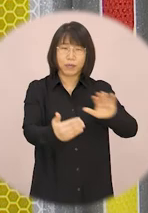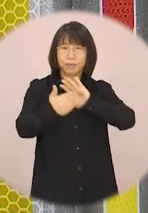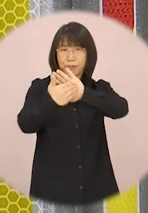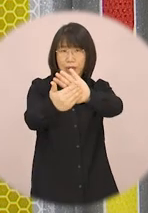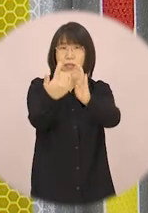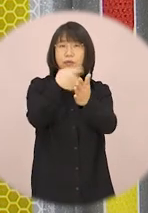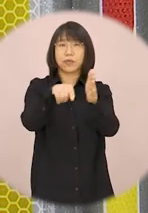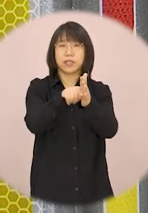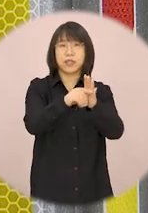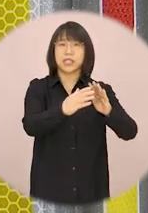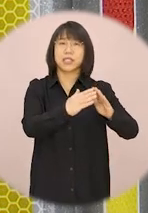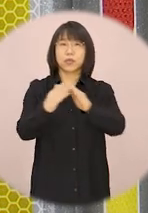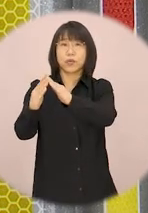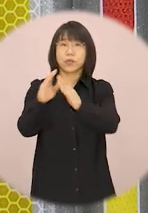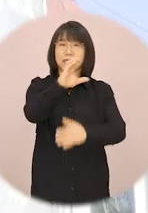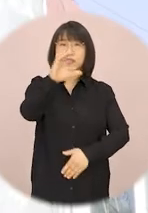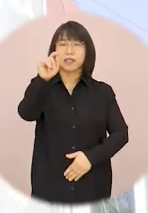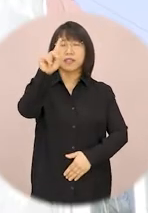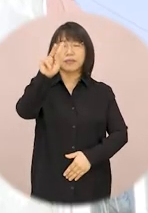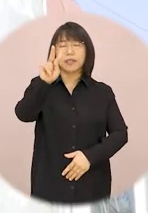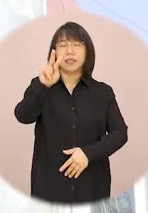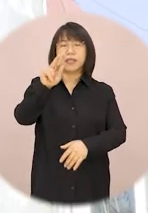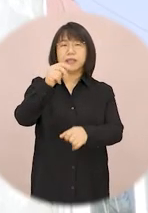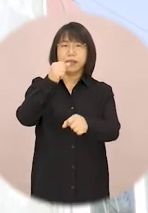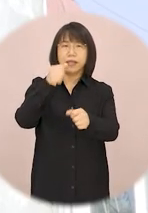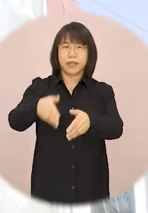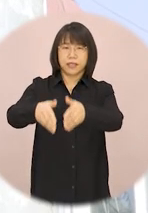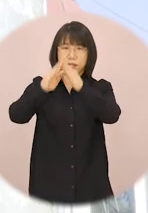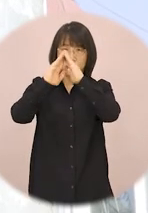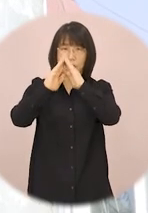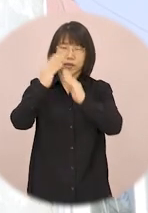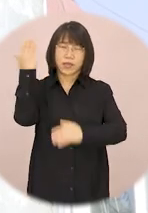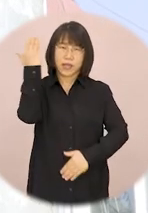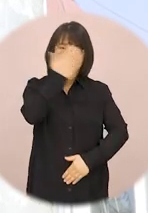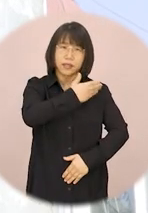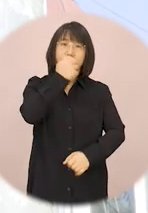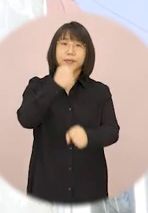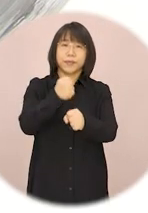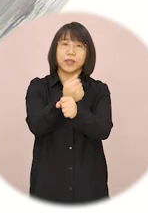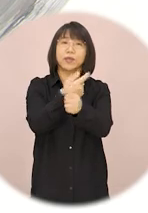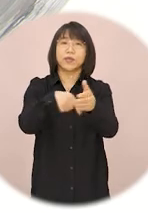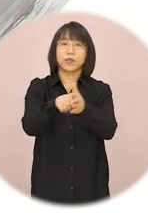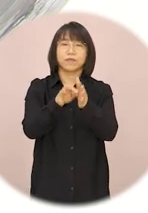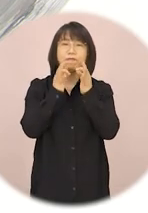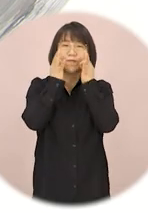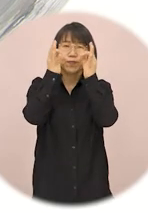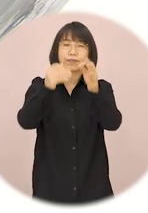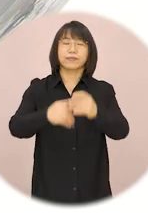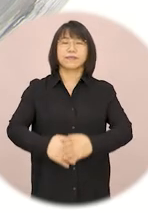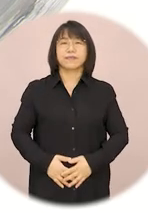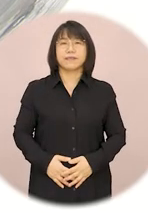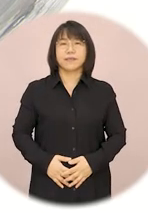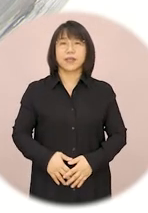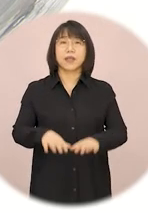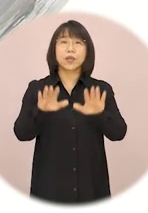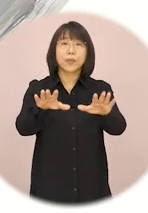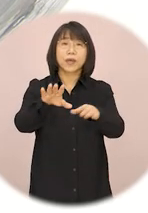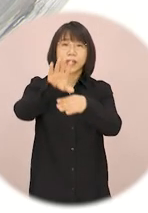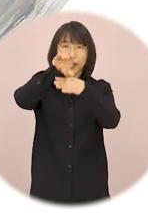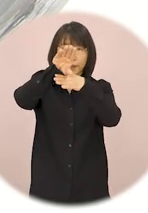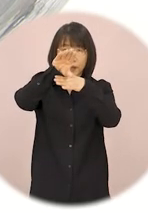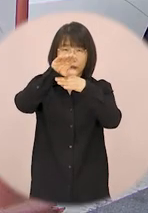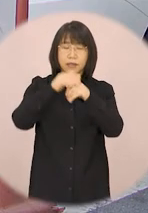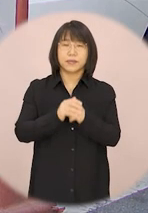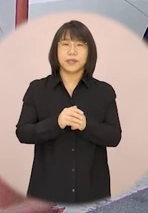를 설치해 쾌적하고 깨끗한 생활환경 조성에 나섭니다 이번에 설치된 감시 카메라는 이동 설치가